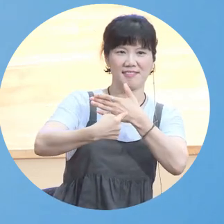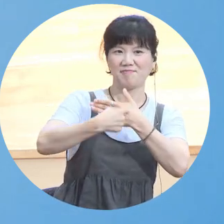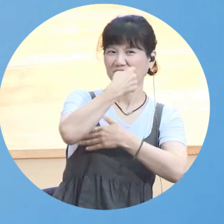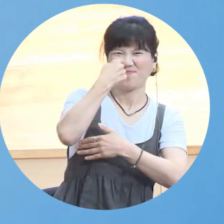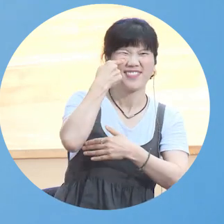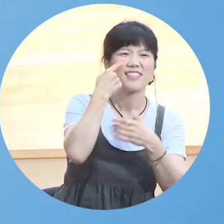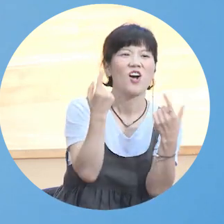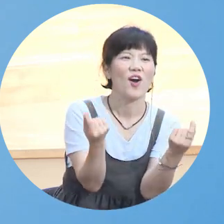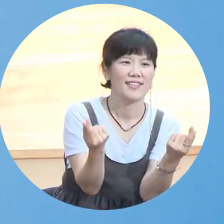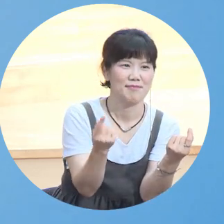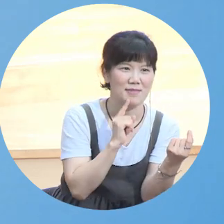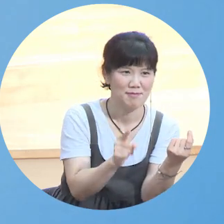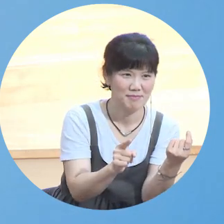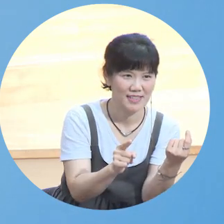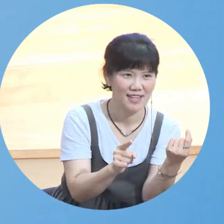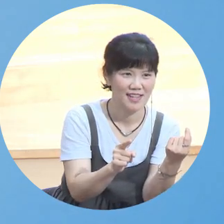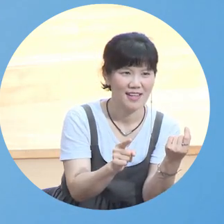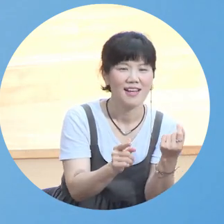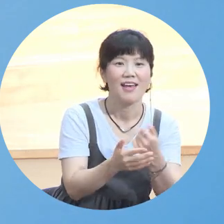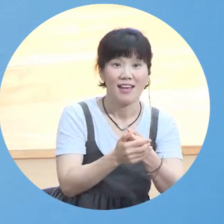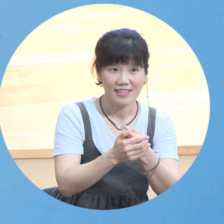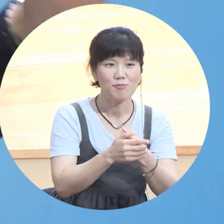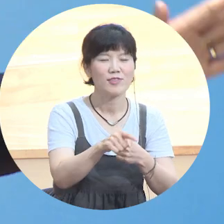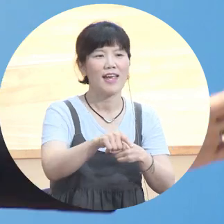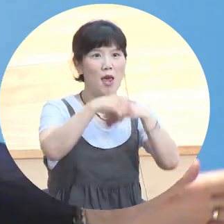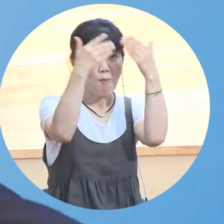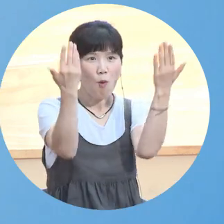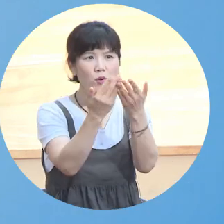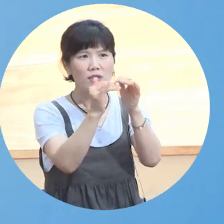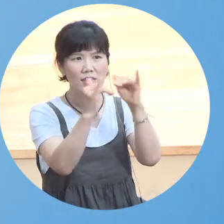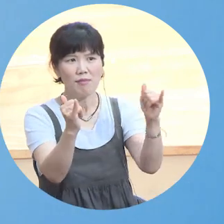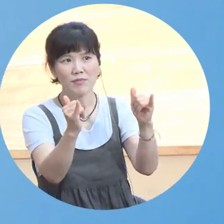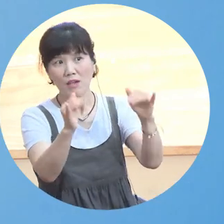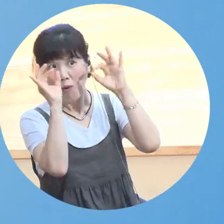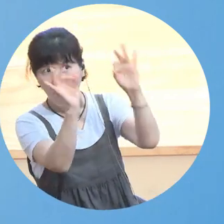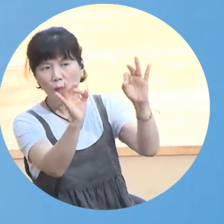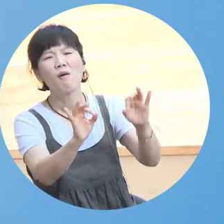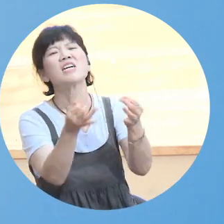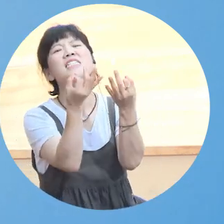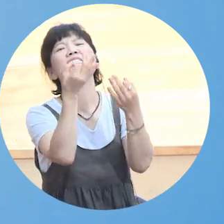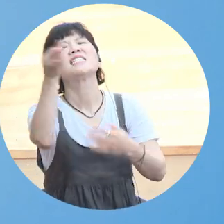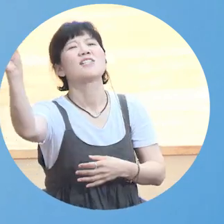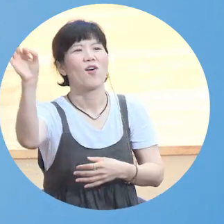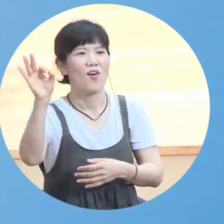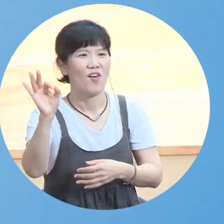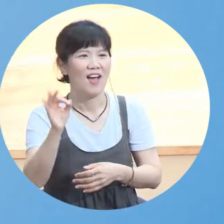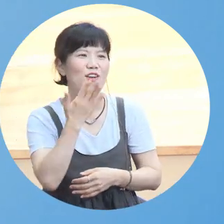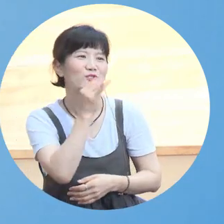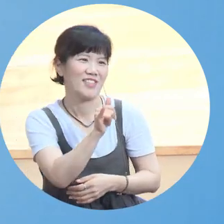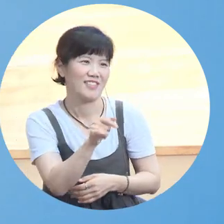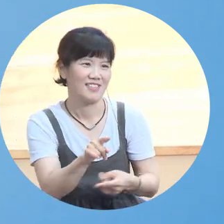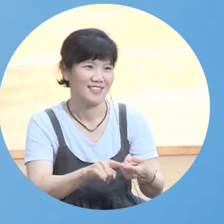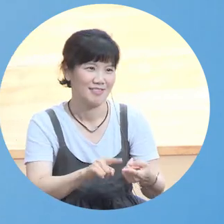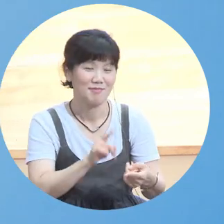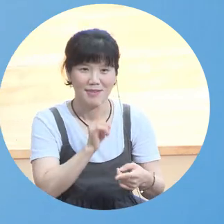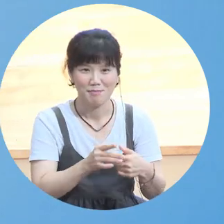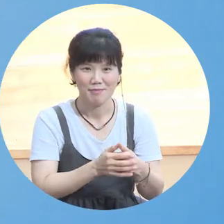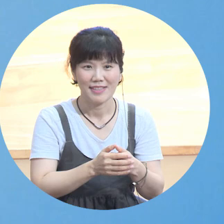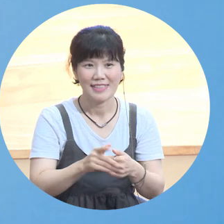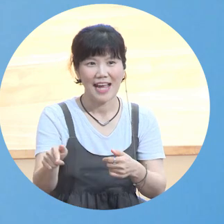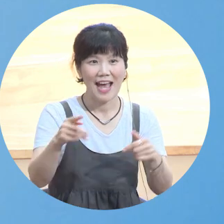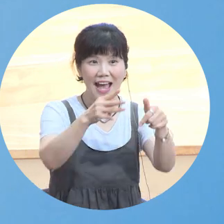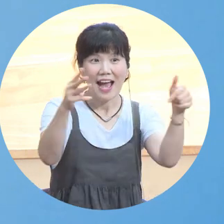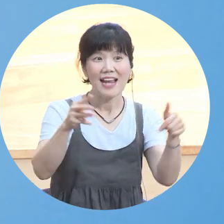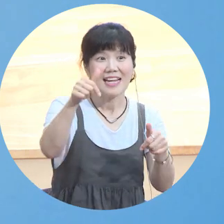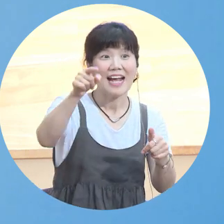이십니까 그래서 모든 사람이 타임 점할 수 밖에 없는 여러분 예수님이 갈릴리 가나에서 첫 번째 기적을